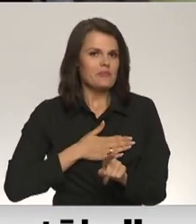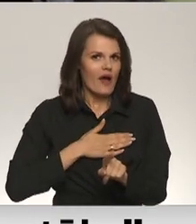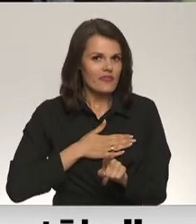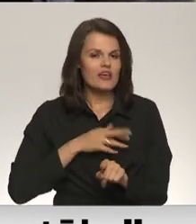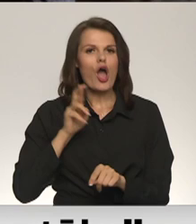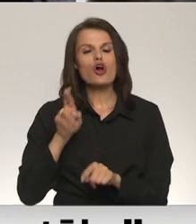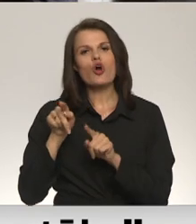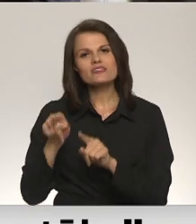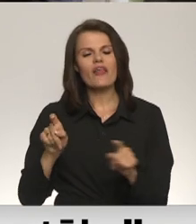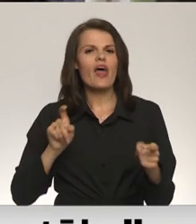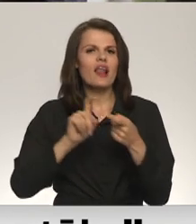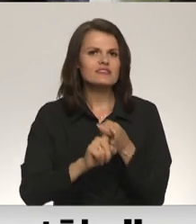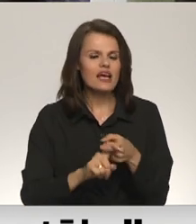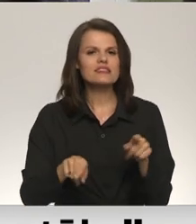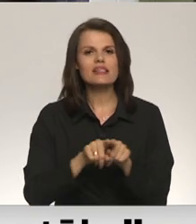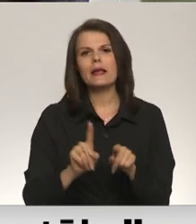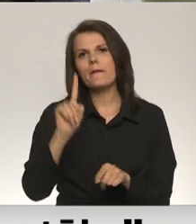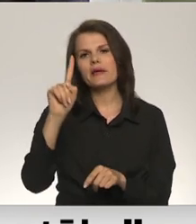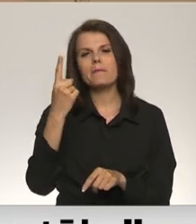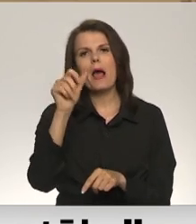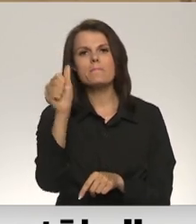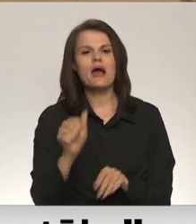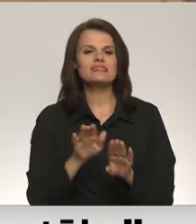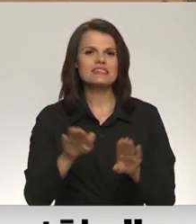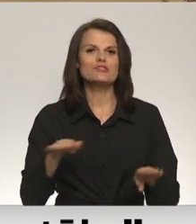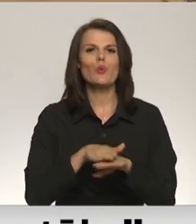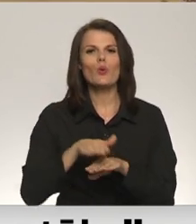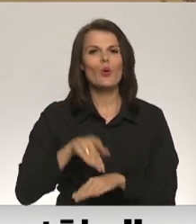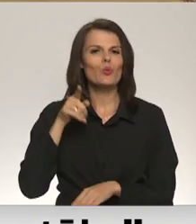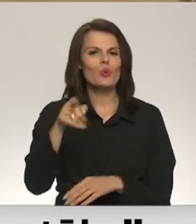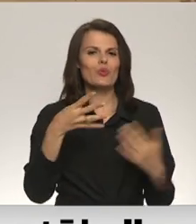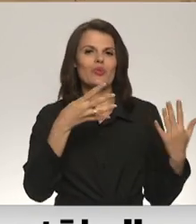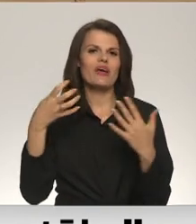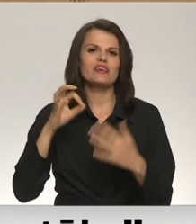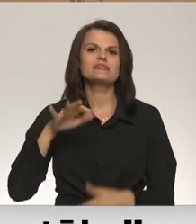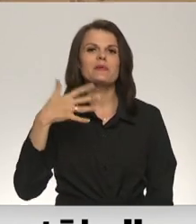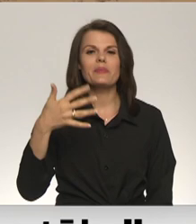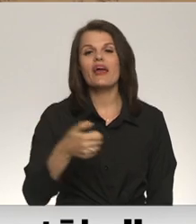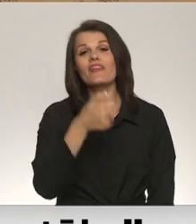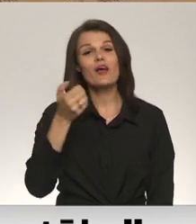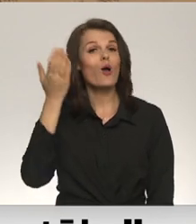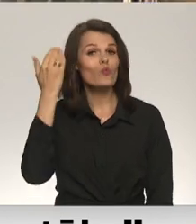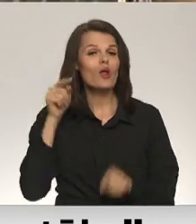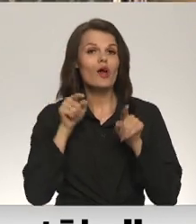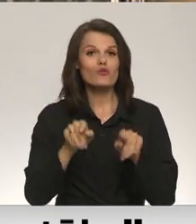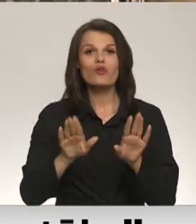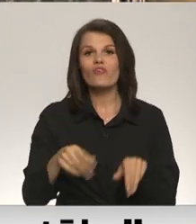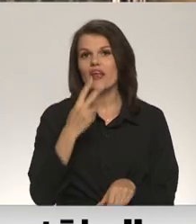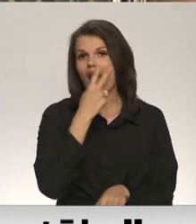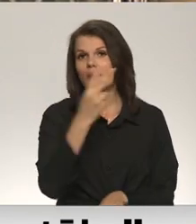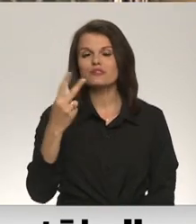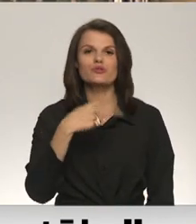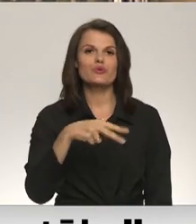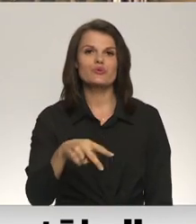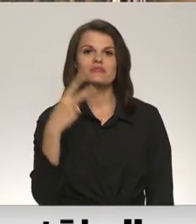Jani Rozentālu saistīta arī pirmā mākslas izstāde tukumā 1905. Gadā. Tūlaik tajā bija apskatāmi